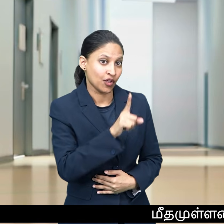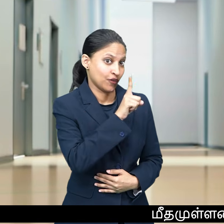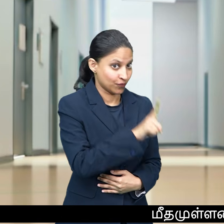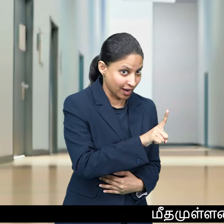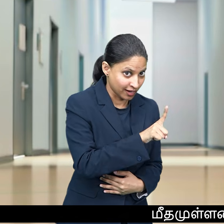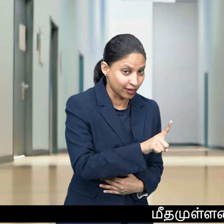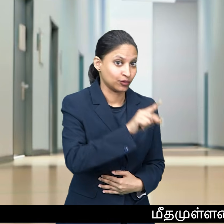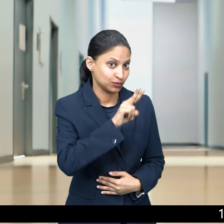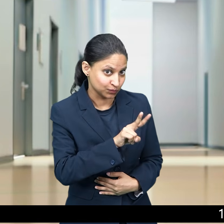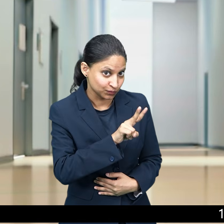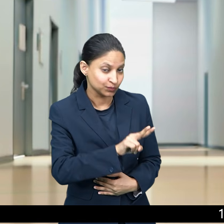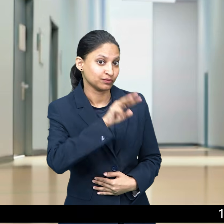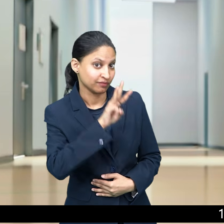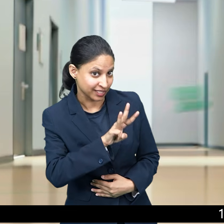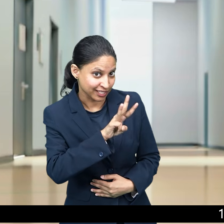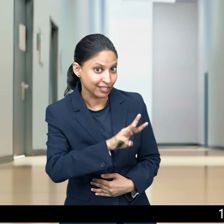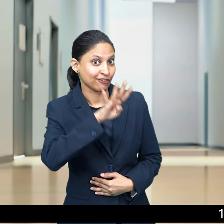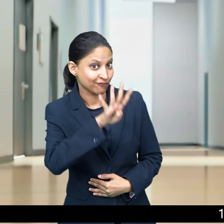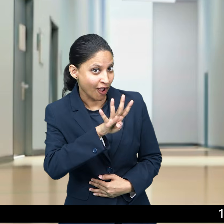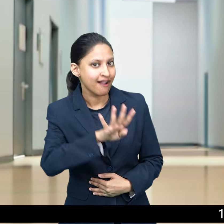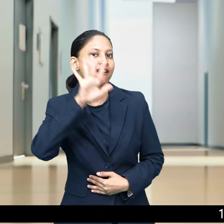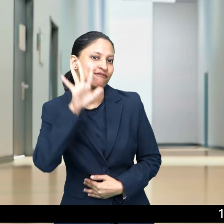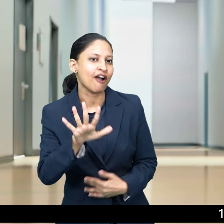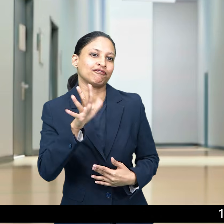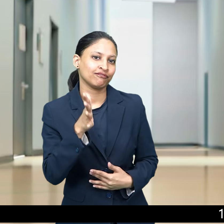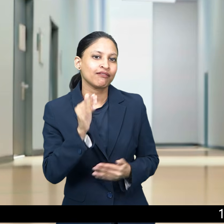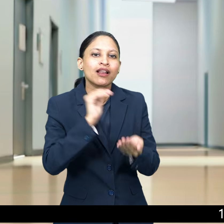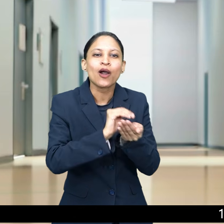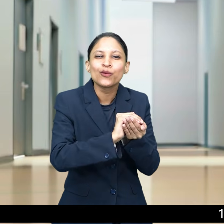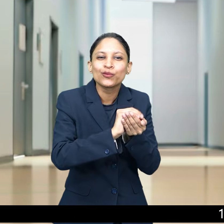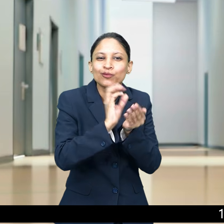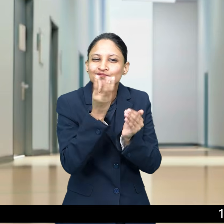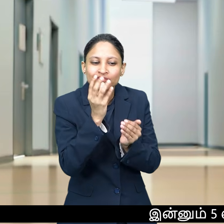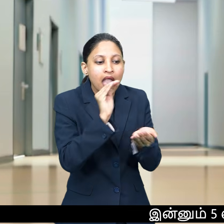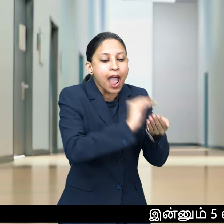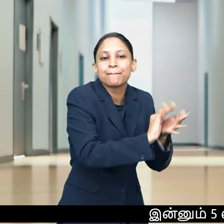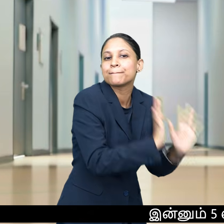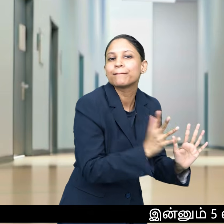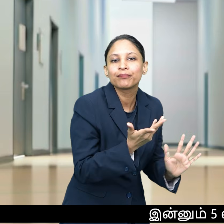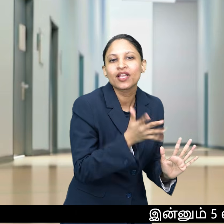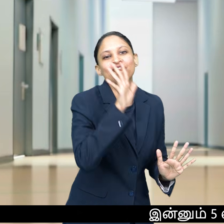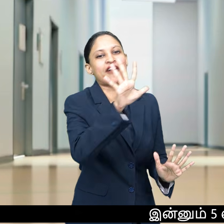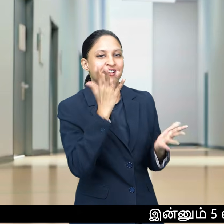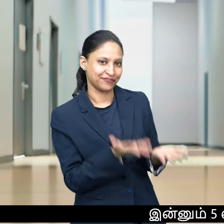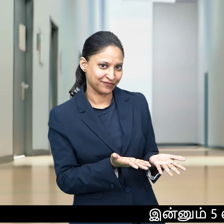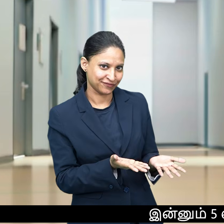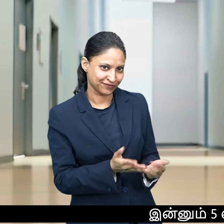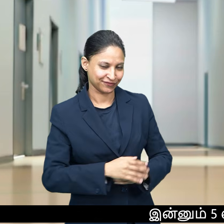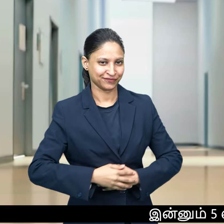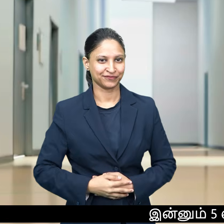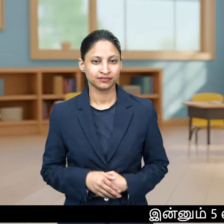மீதமுள்ளதை எண்ணுங்கள். 1 2 3 4 5. இன்னும் 5 லட்டுகள்